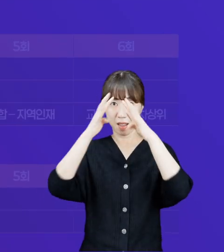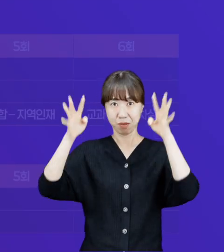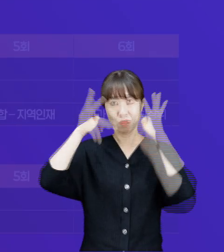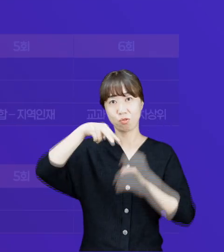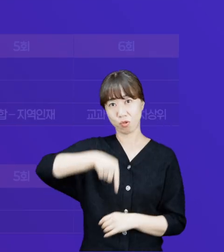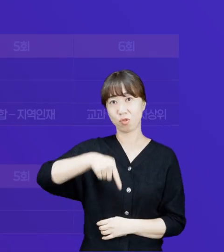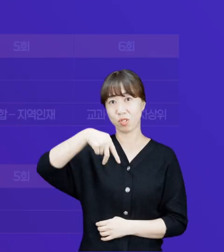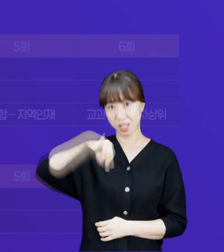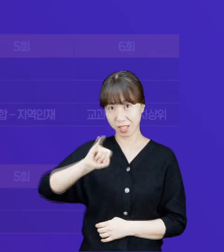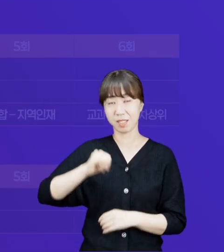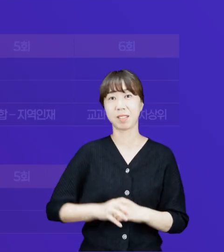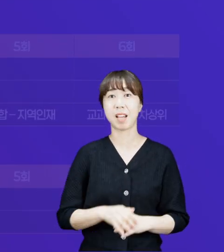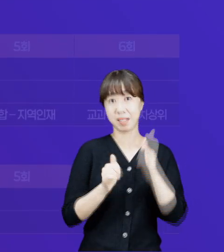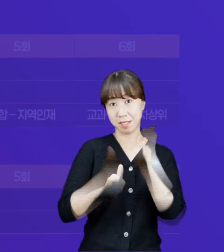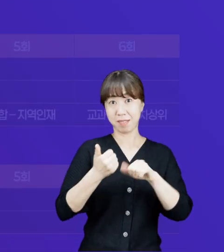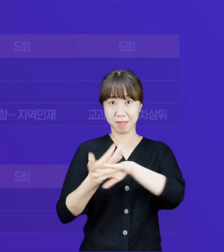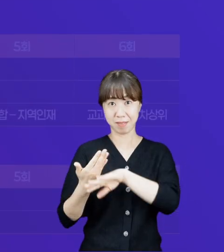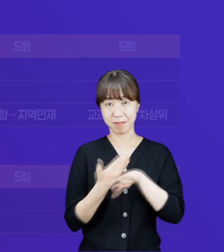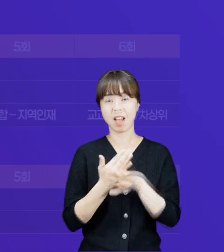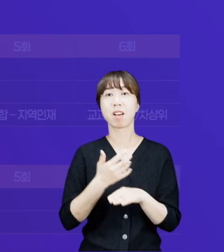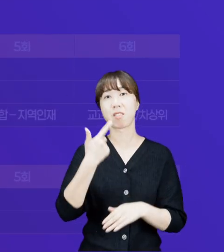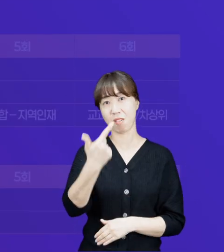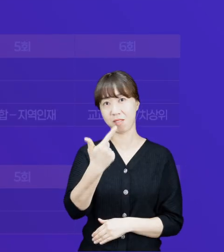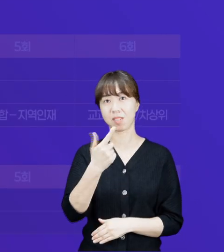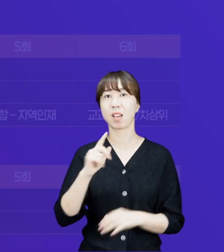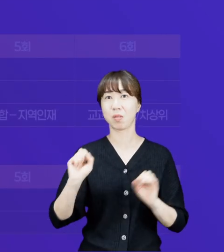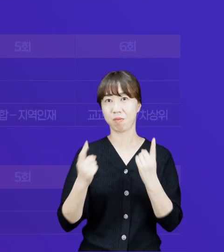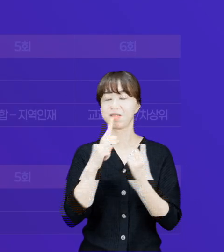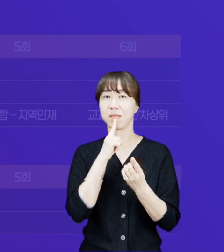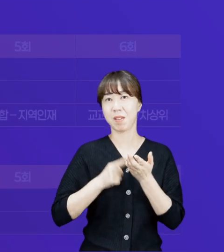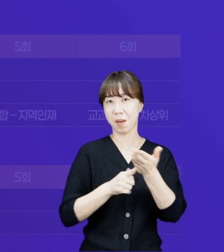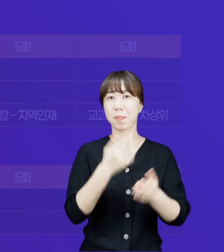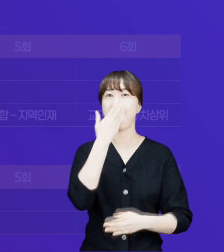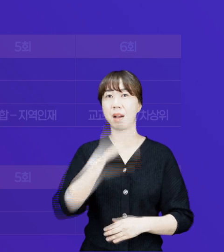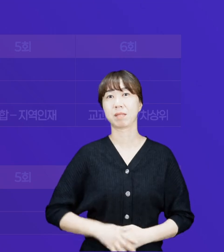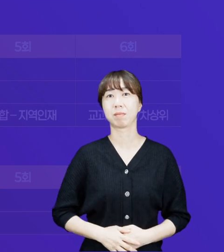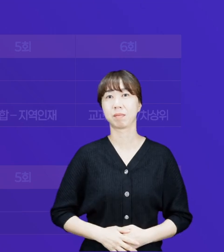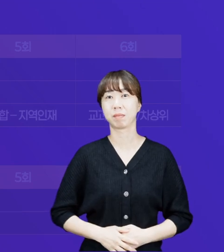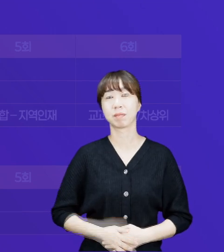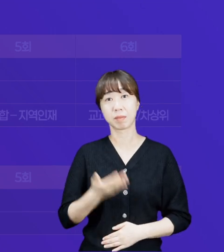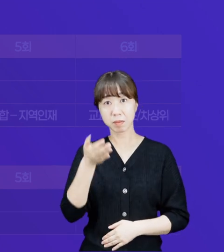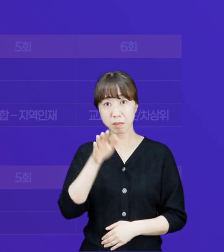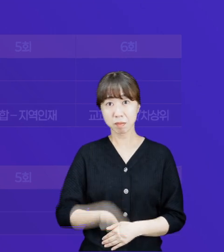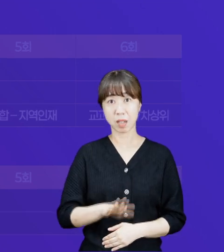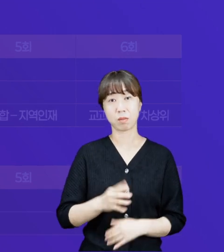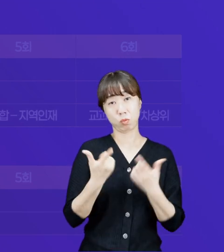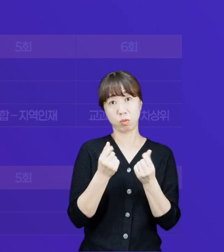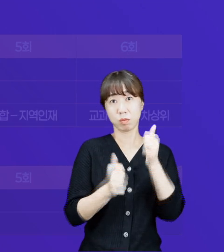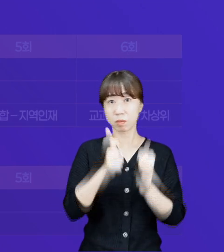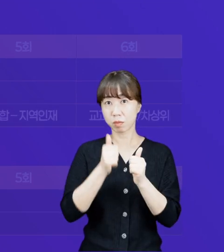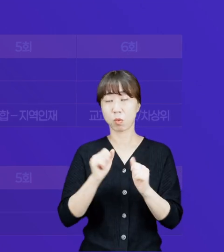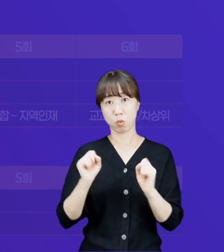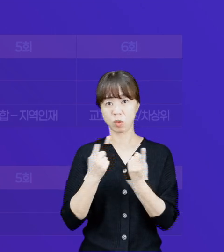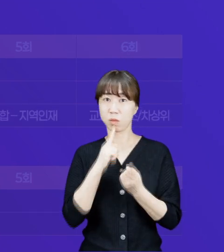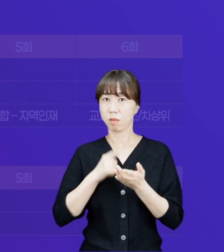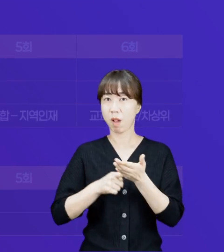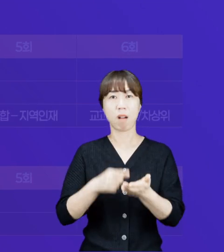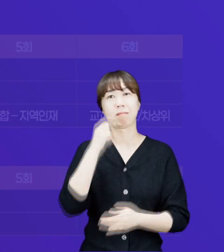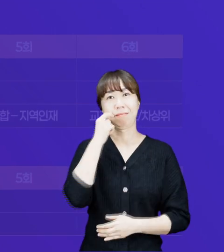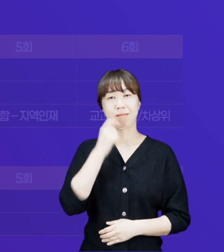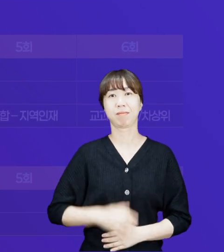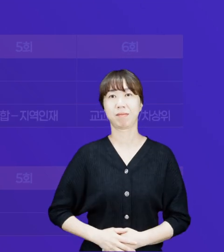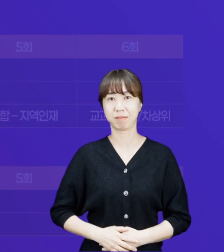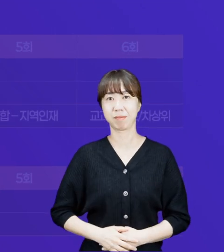관계없이 최대 6개 전형까지 복수 지원 가능합니다. 단, 동일 전형에는 중복 지원이 불가하며 국립목포대학교 전문학사